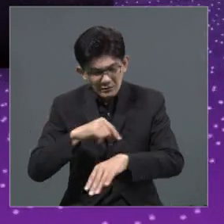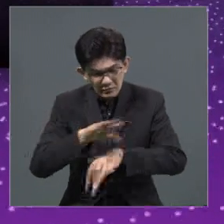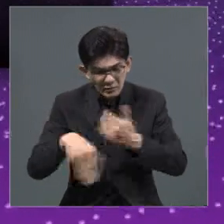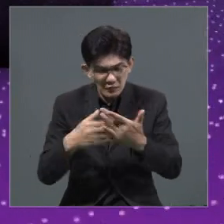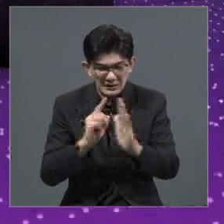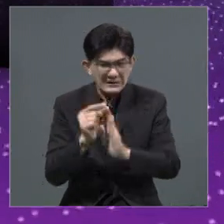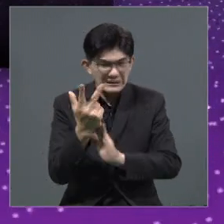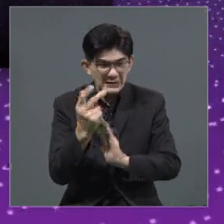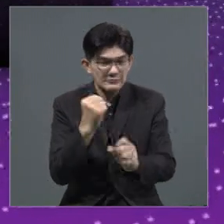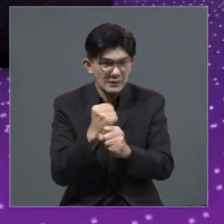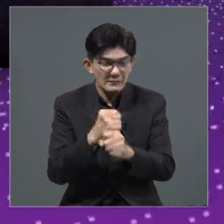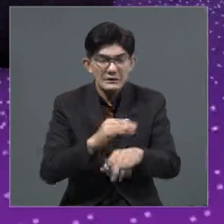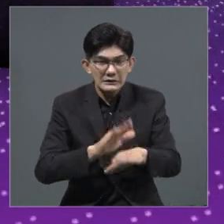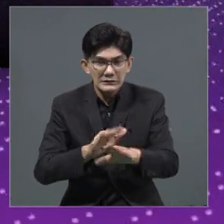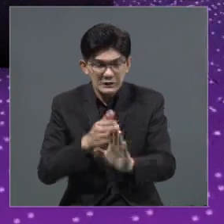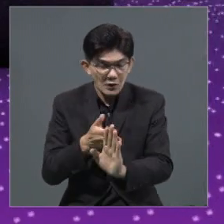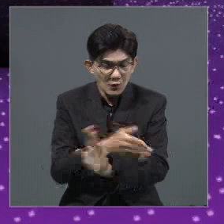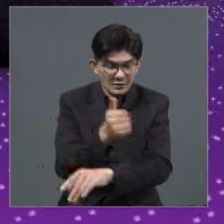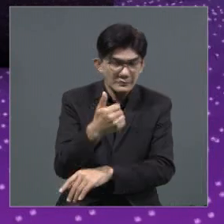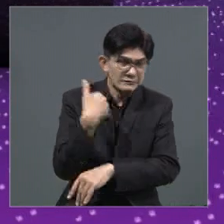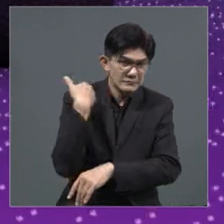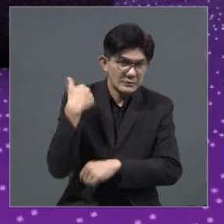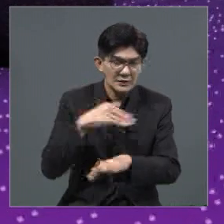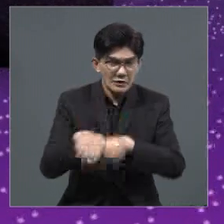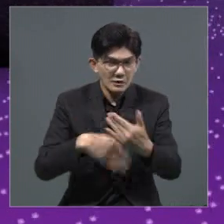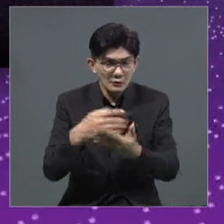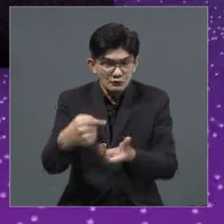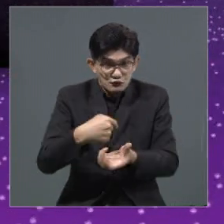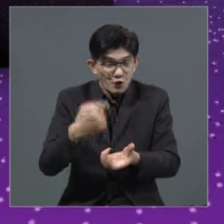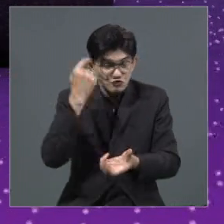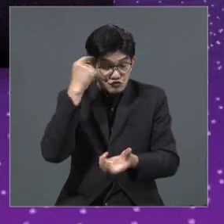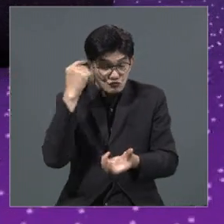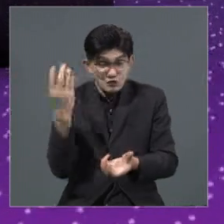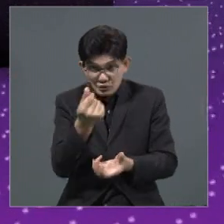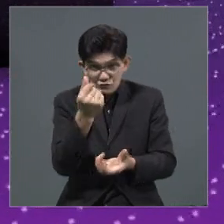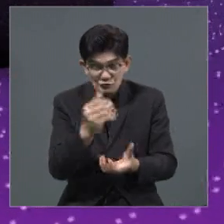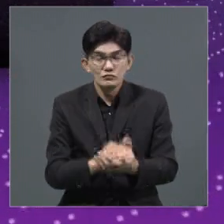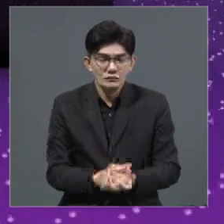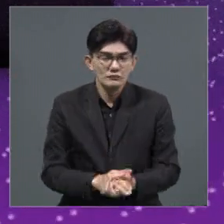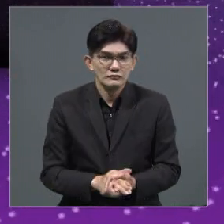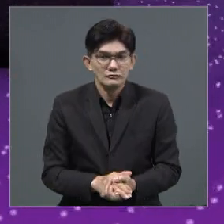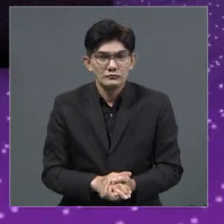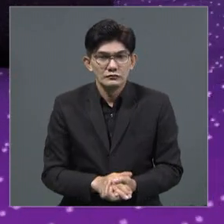นาทีนะเพราะฉะนั้นก็จะสามารถได้รับทุกคนอย่างรวดเร็วทันท่วงทีครับ